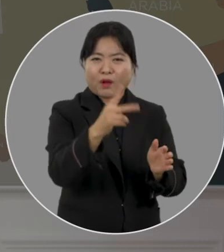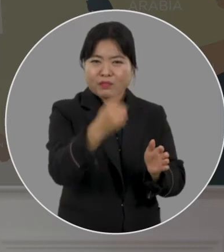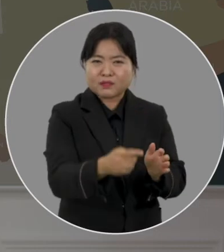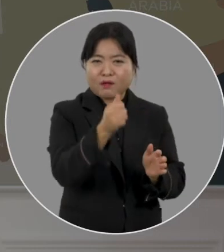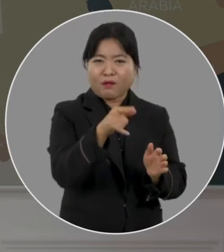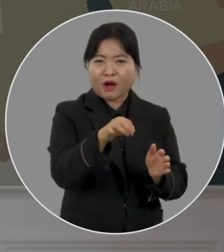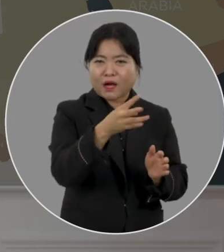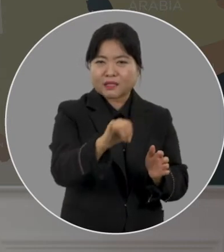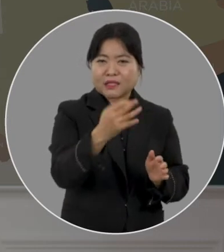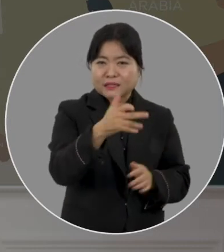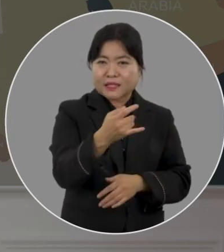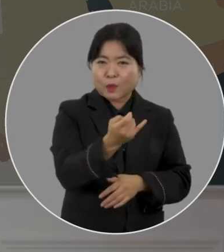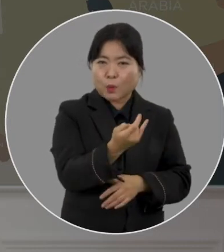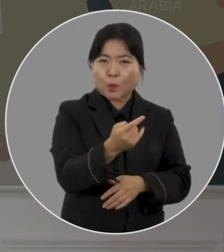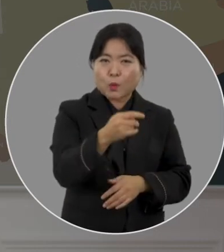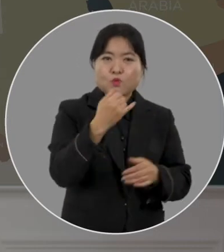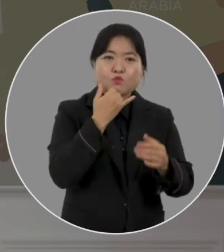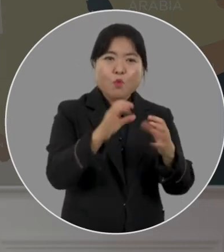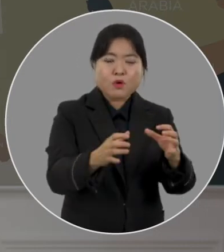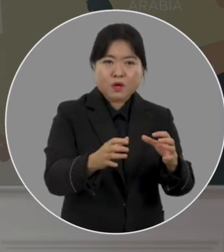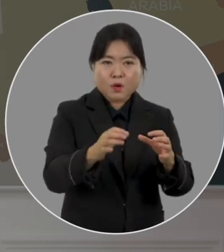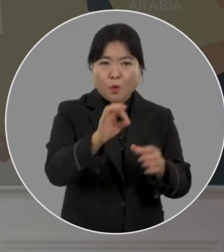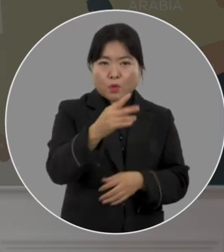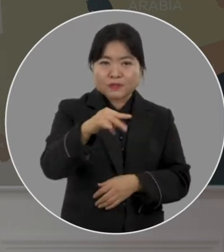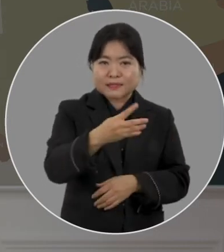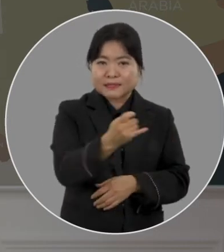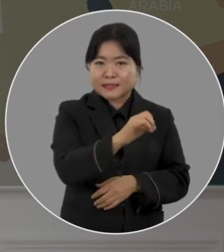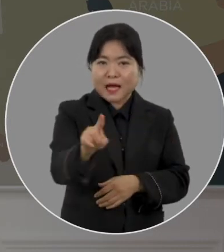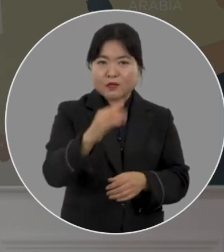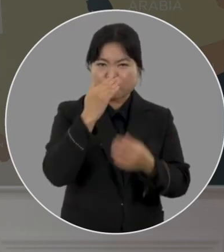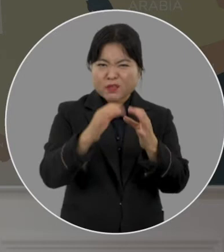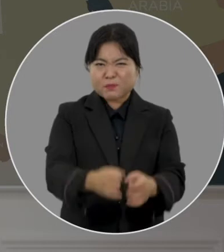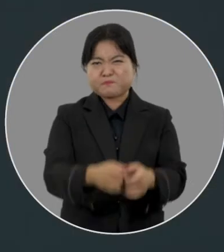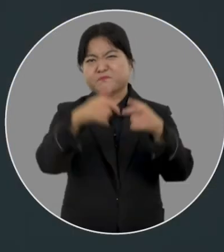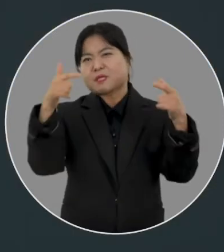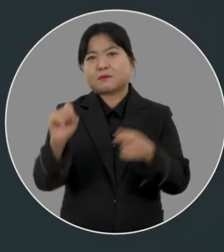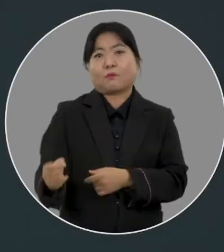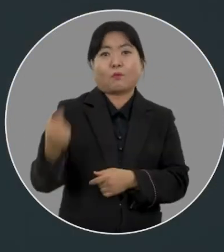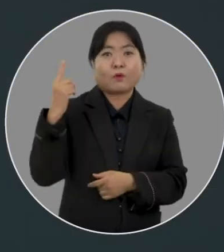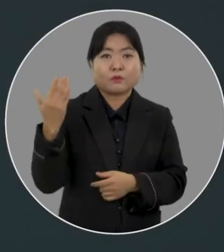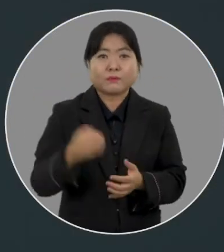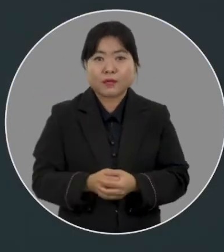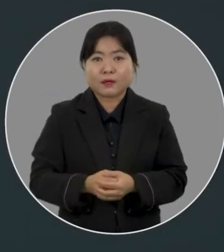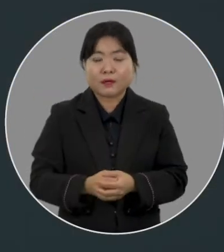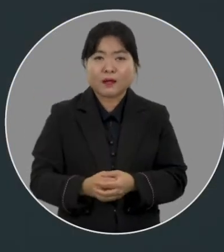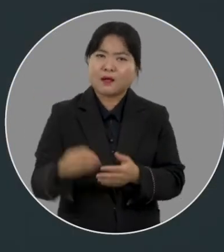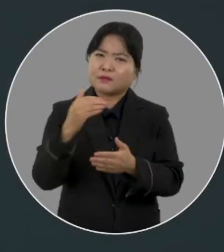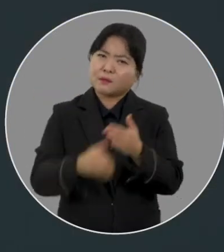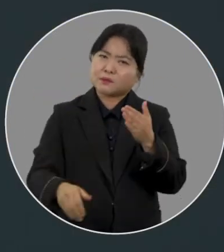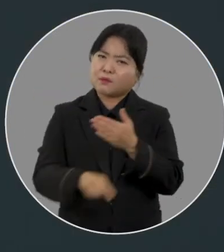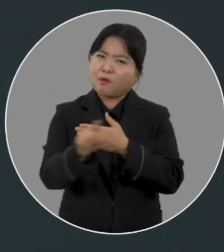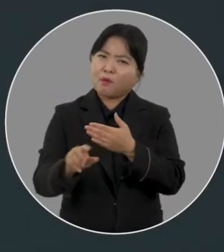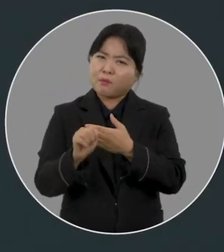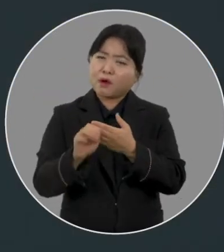헝가리, 체코슬라비아, 독일, 오스트리아 쪽에 유대인들이 증가하는 역사적 계기가 됩니다. 나머지는 얼마 안